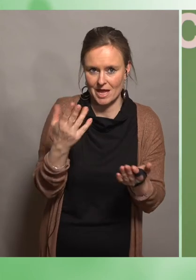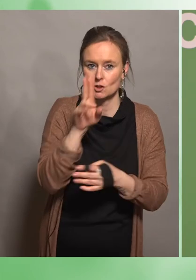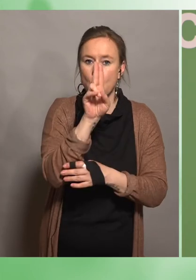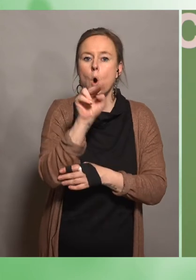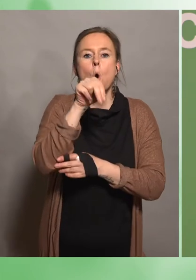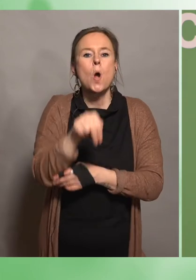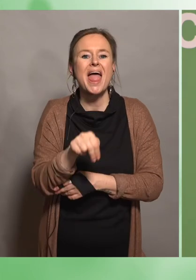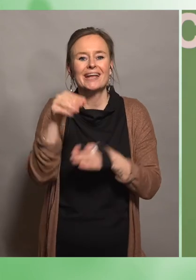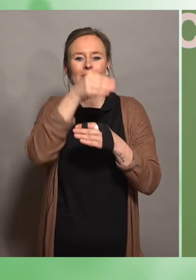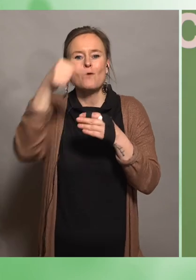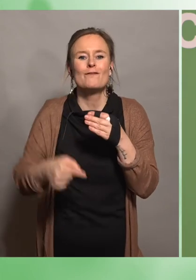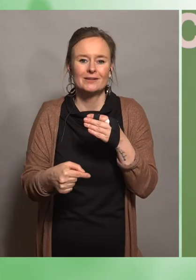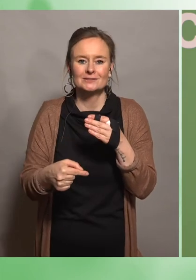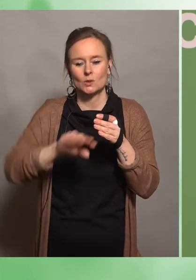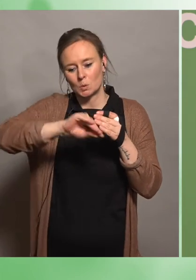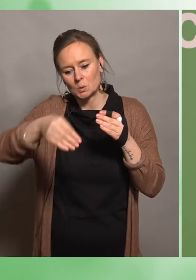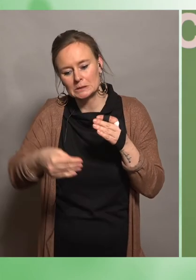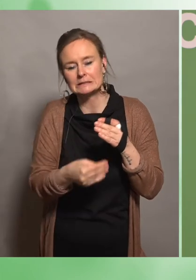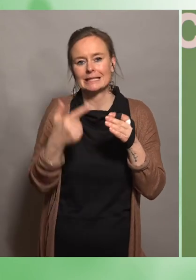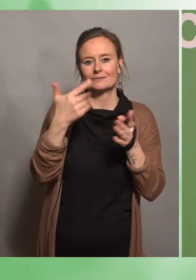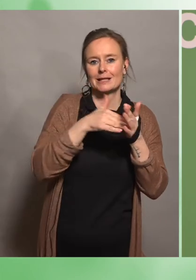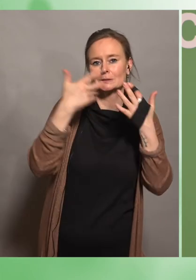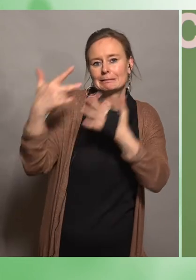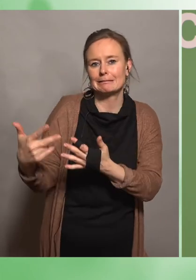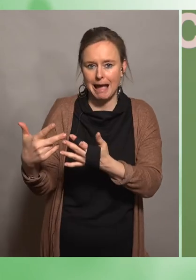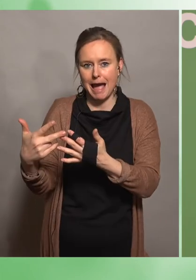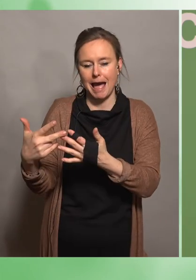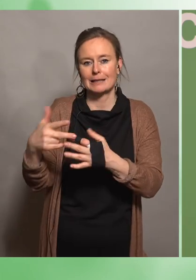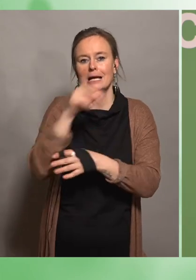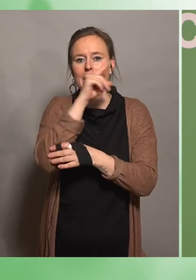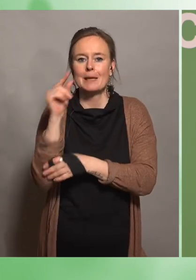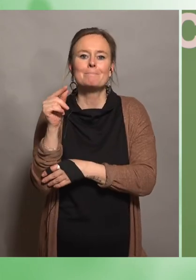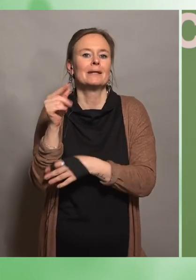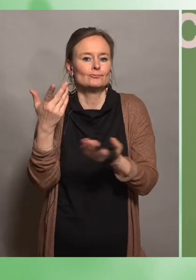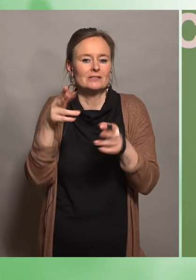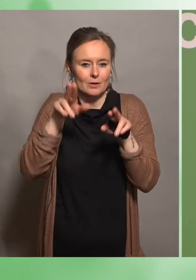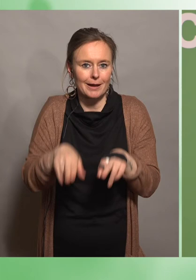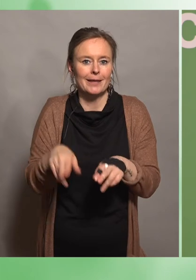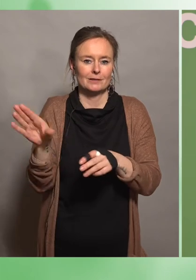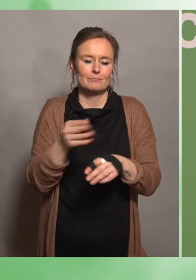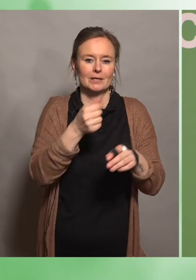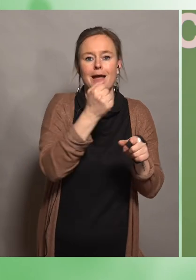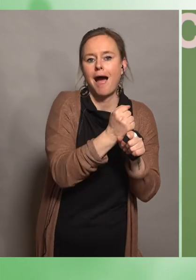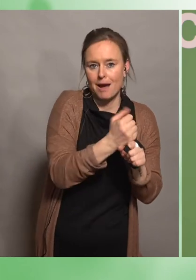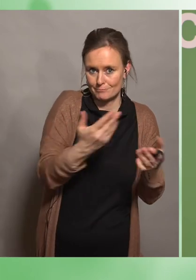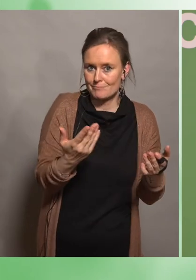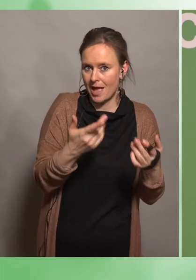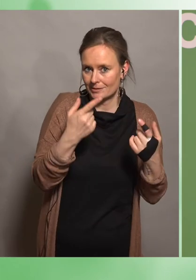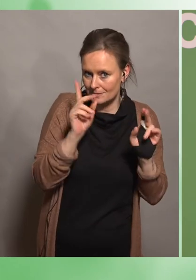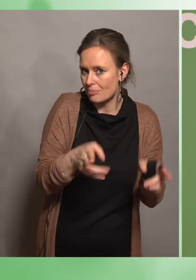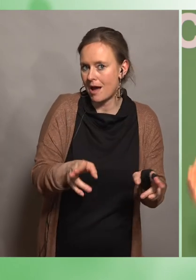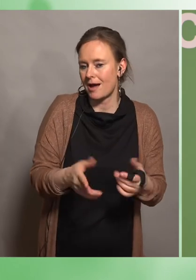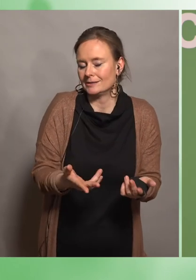UN-Konvention unterzeichnet, dass über die Rechte von Menschen mit Behinderungen mit dem Recht auf Arbeit ganz speziell.